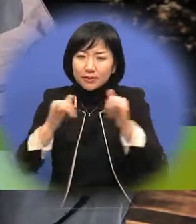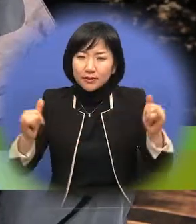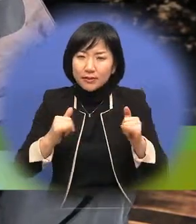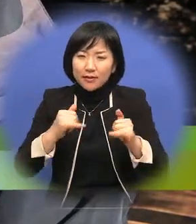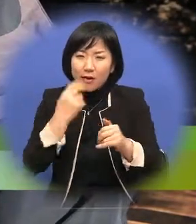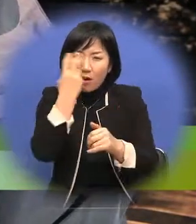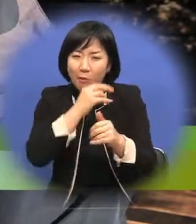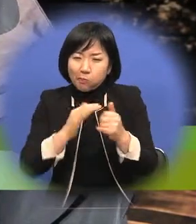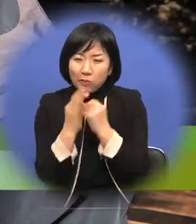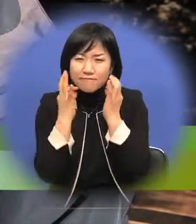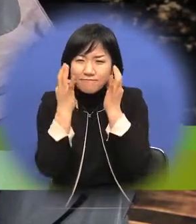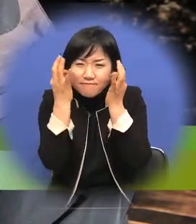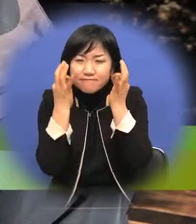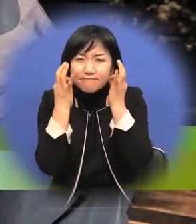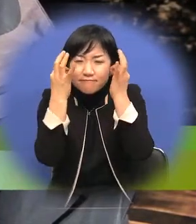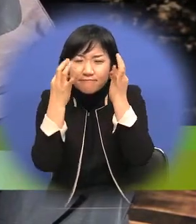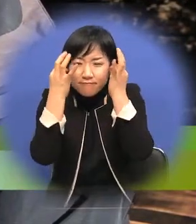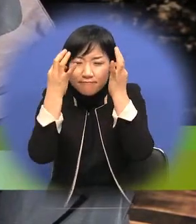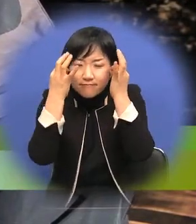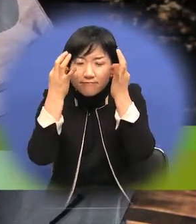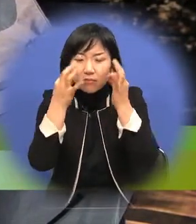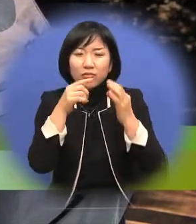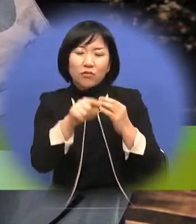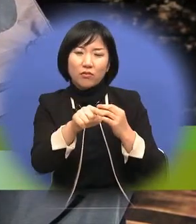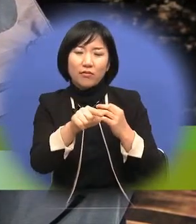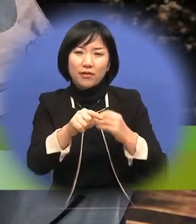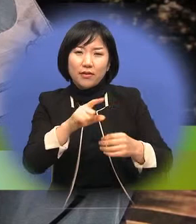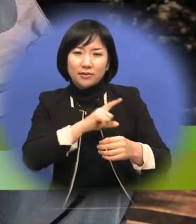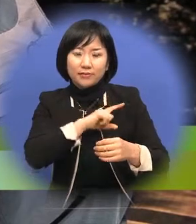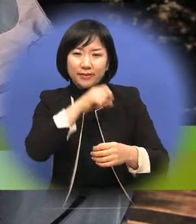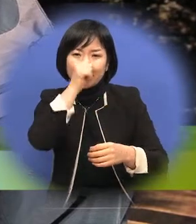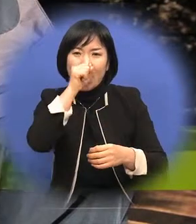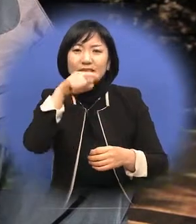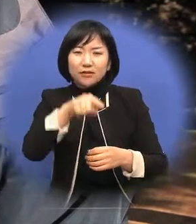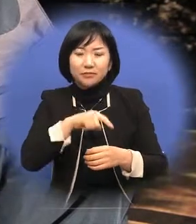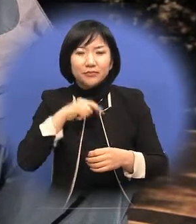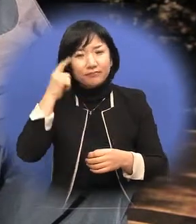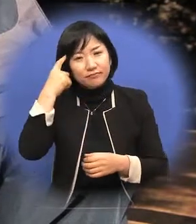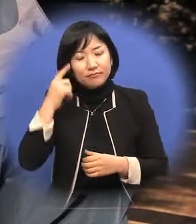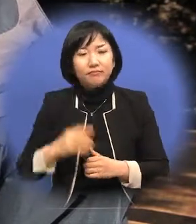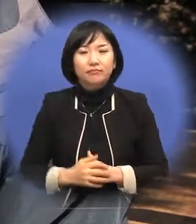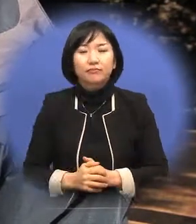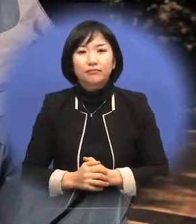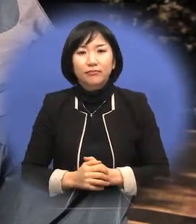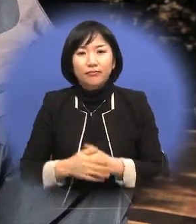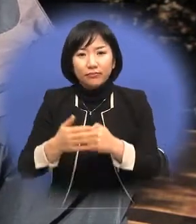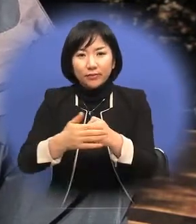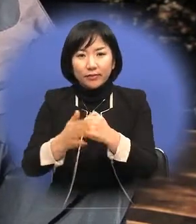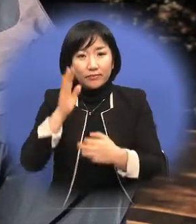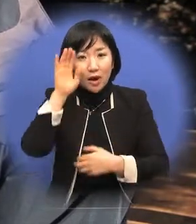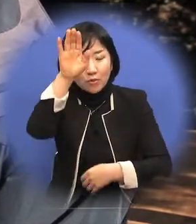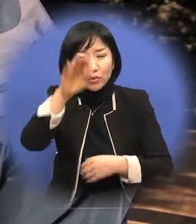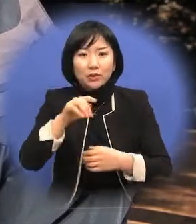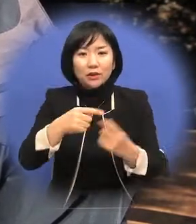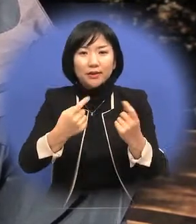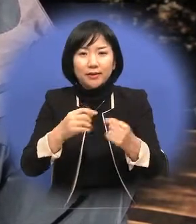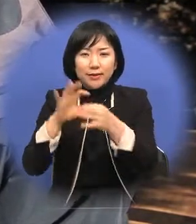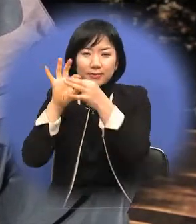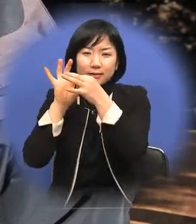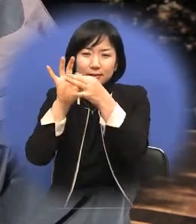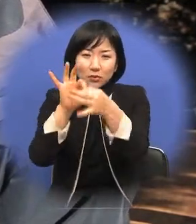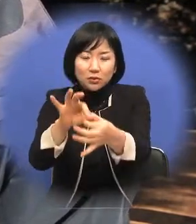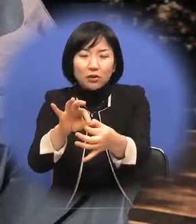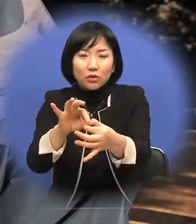노력에 의해서 보존이 됐다는 것이 가장 장점이라고 생각을 합니다. 그래서 앞으로도 이렇게